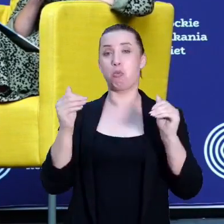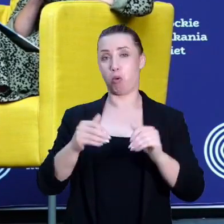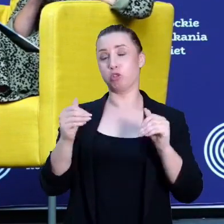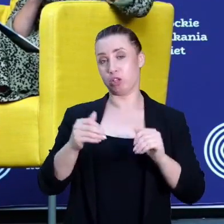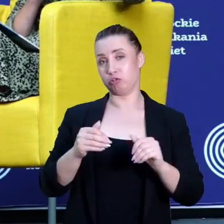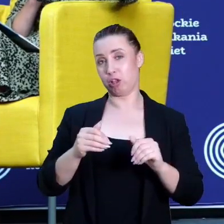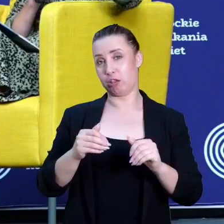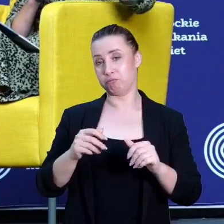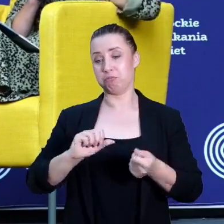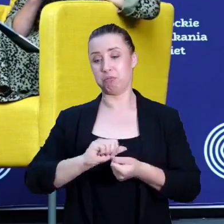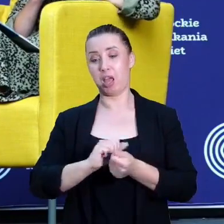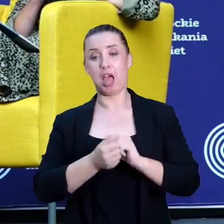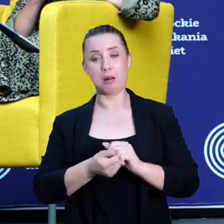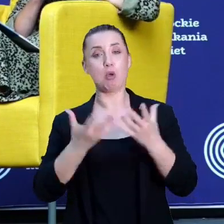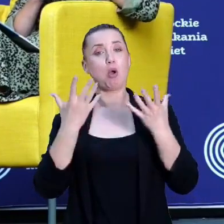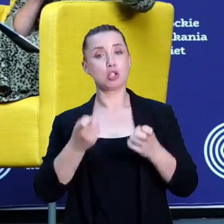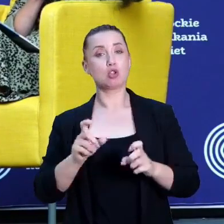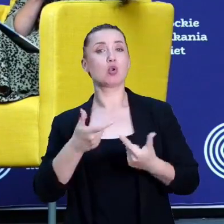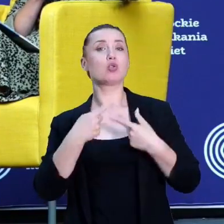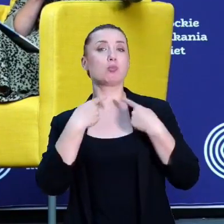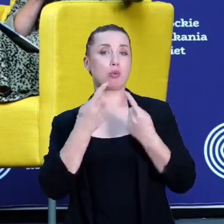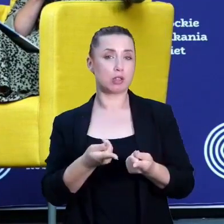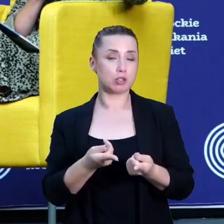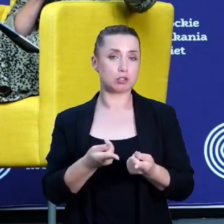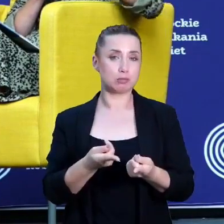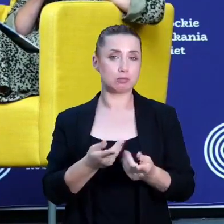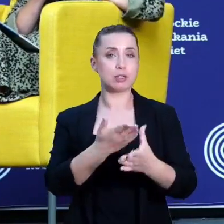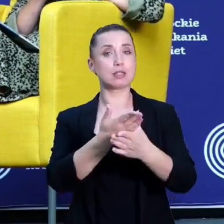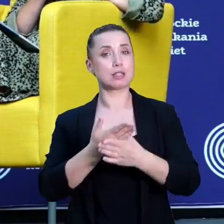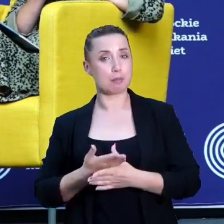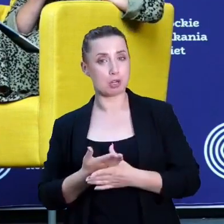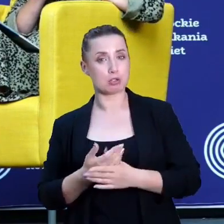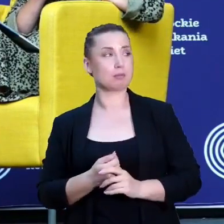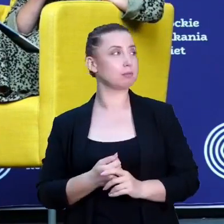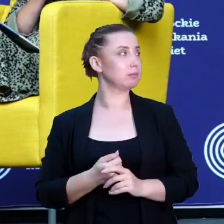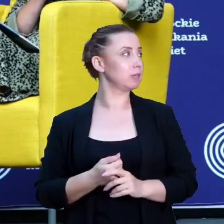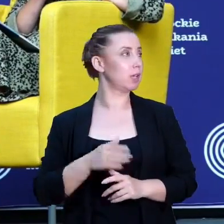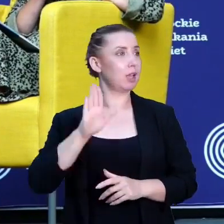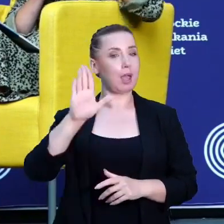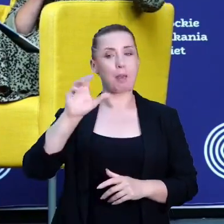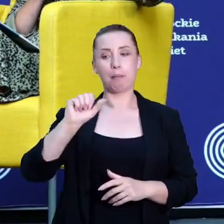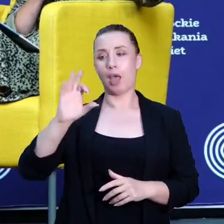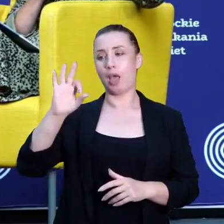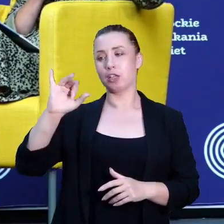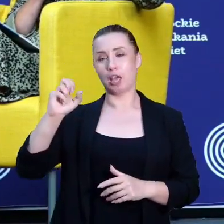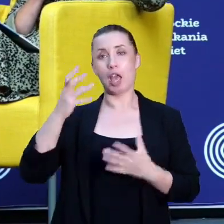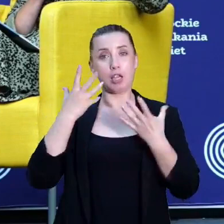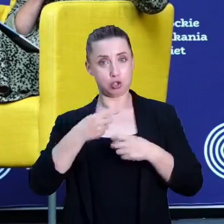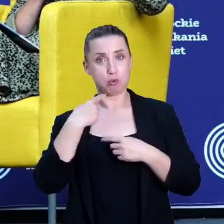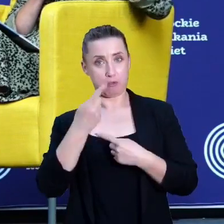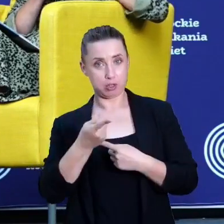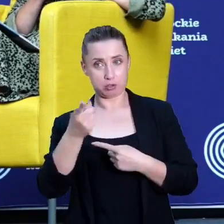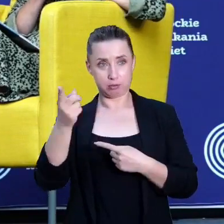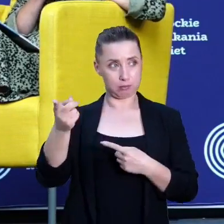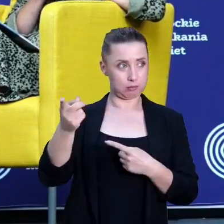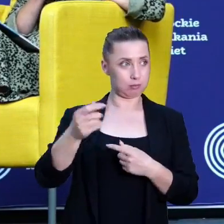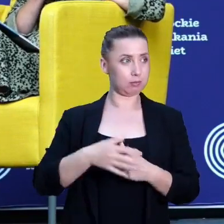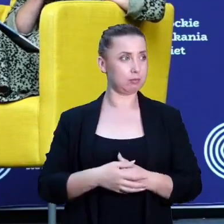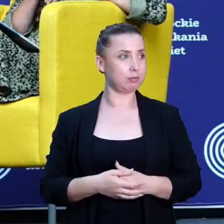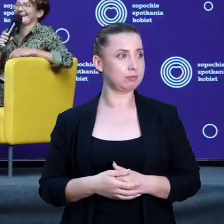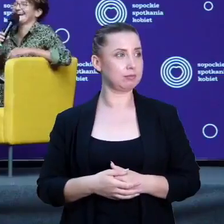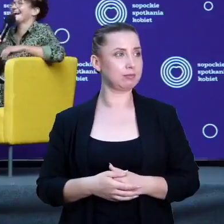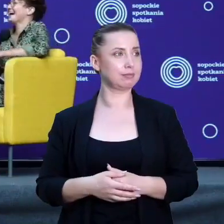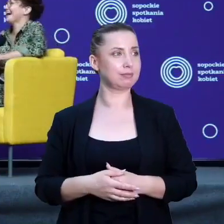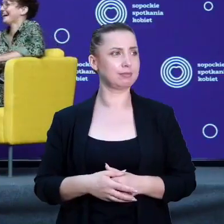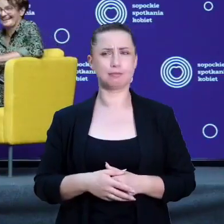jakąkolwiek refleksją, to jest właśnie ten moment. Zapraszam, pani Barbara. Coś chciała, tak? Machała ręką, widziałam.